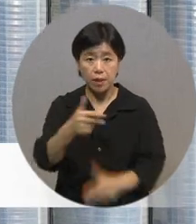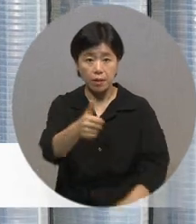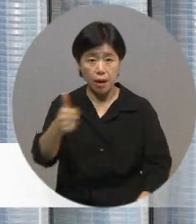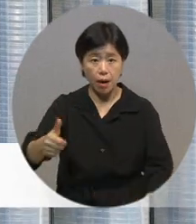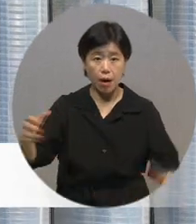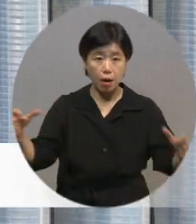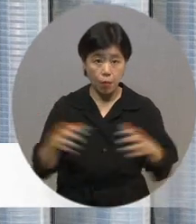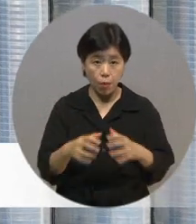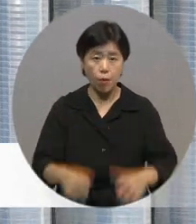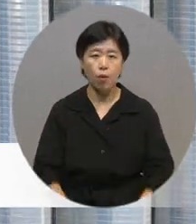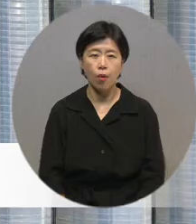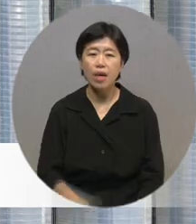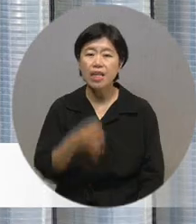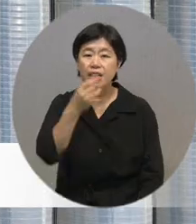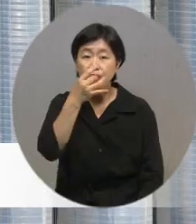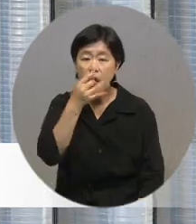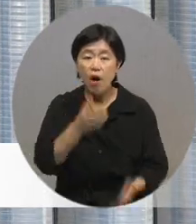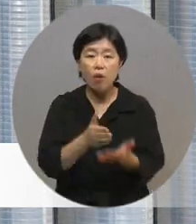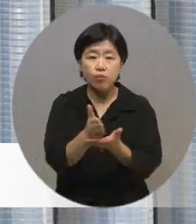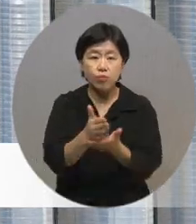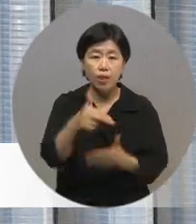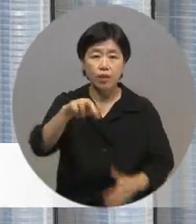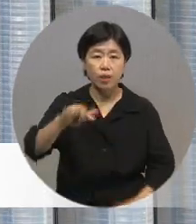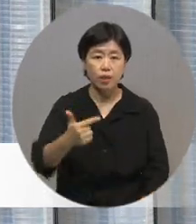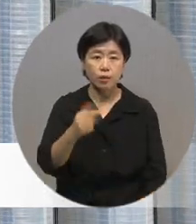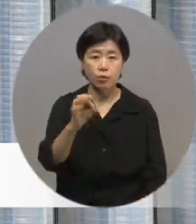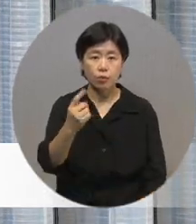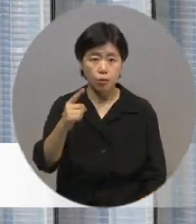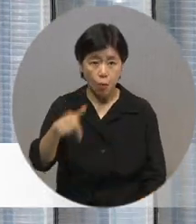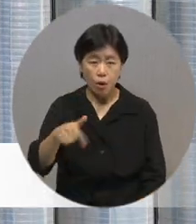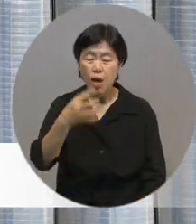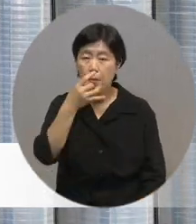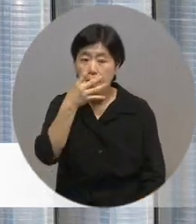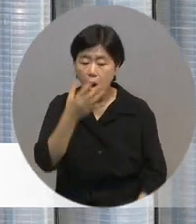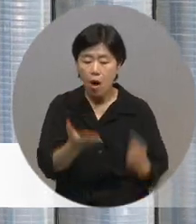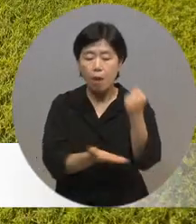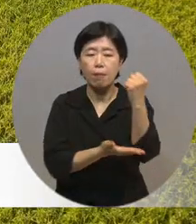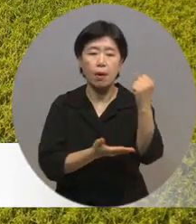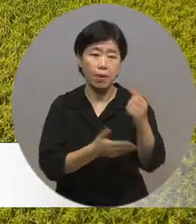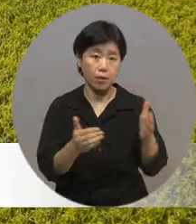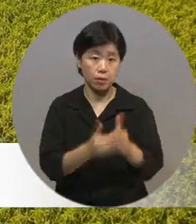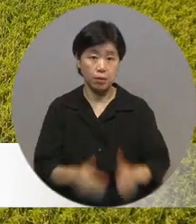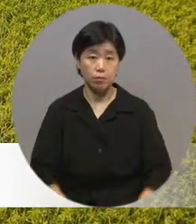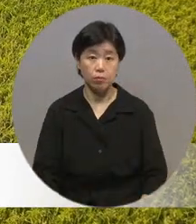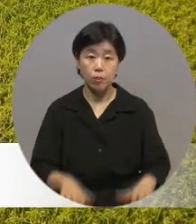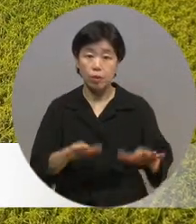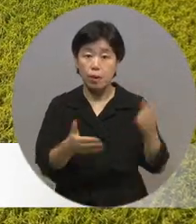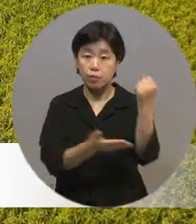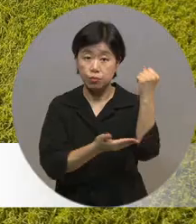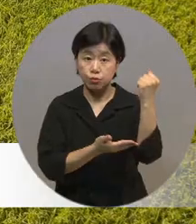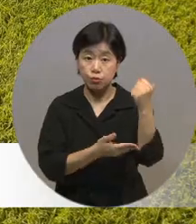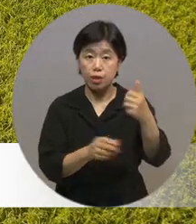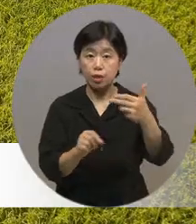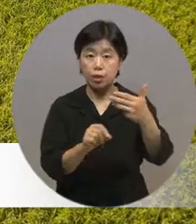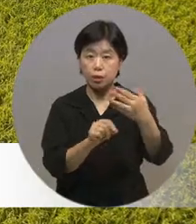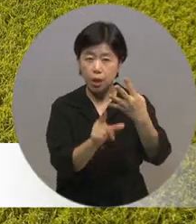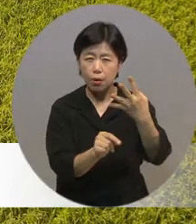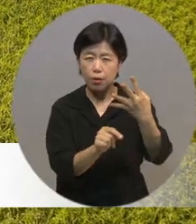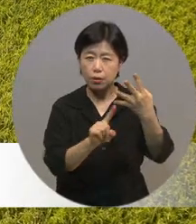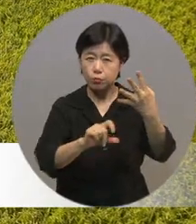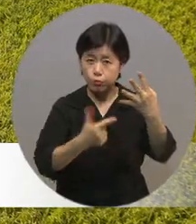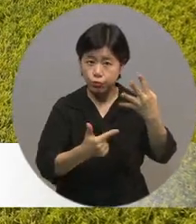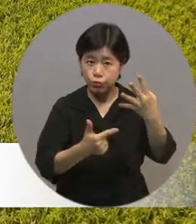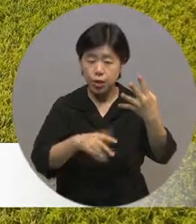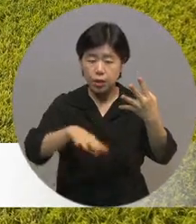고품질 극조생종벼 진옥벼를 수확하며 기쁨을 나눴습니다. 이번 수확은 지난 4월 16일 모내기를 한